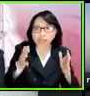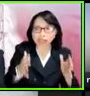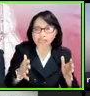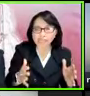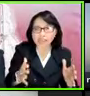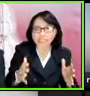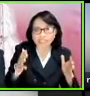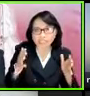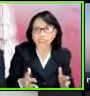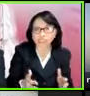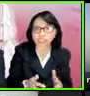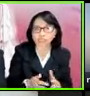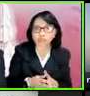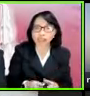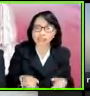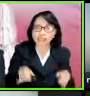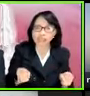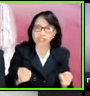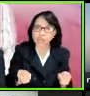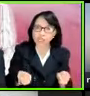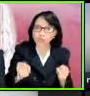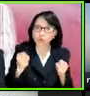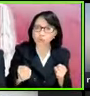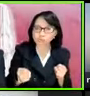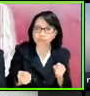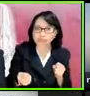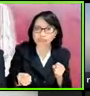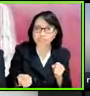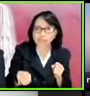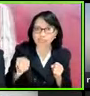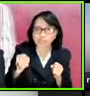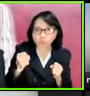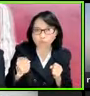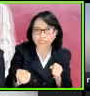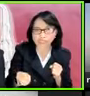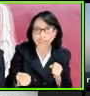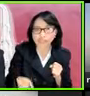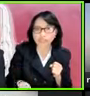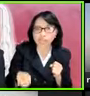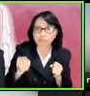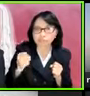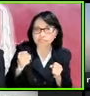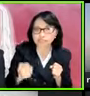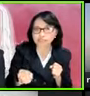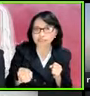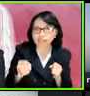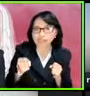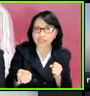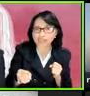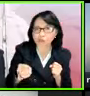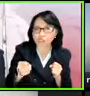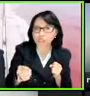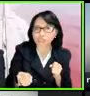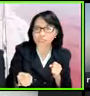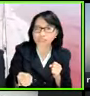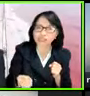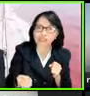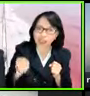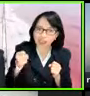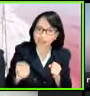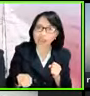bahwa rahasia Kristus itu dan turut menjadi ahli waris dan peserta dari